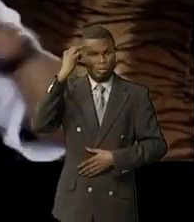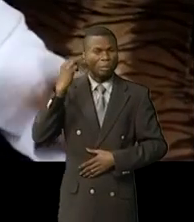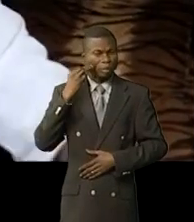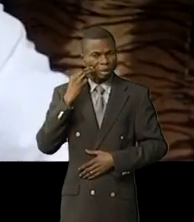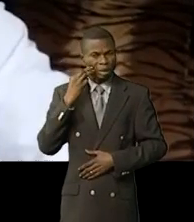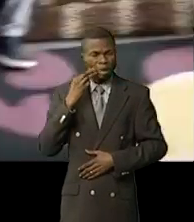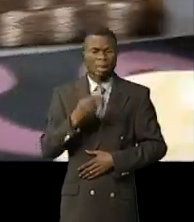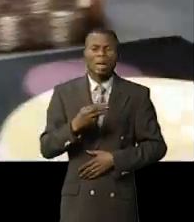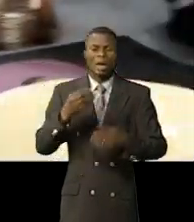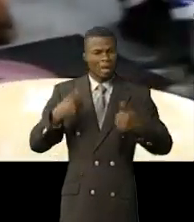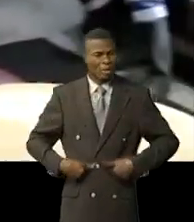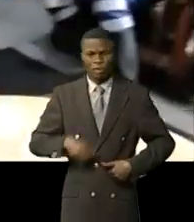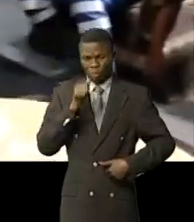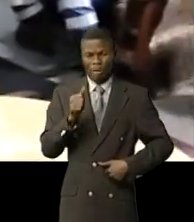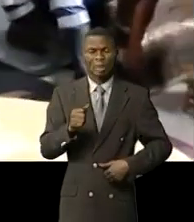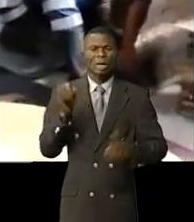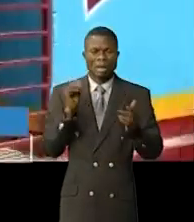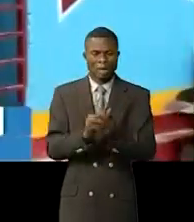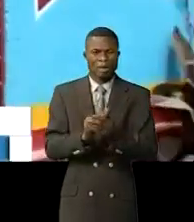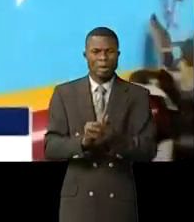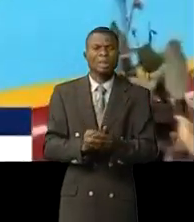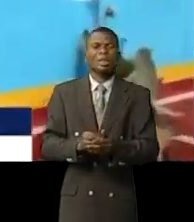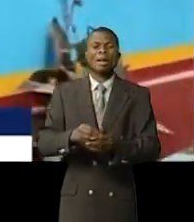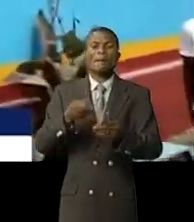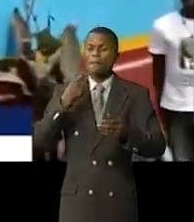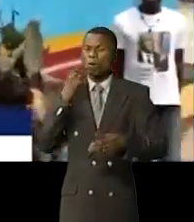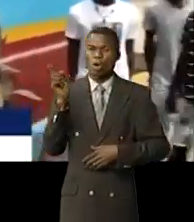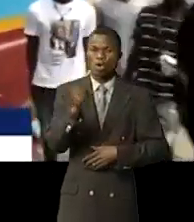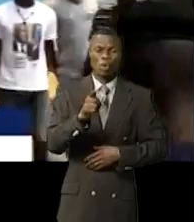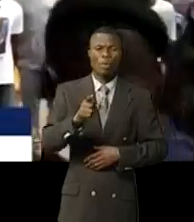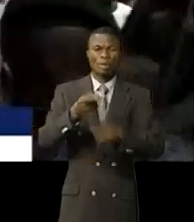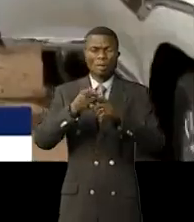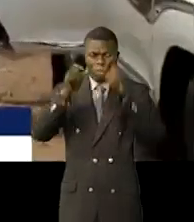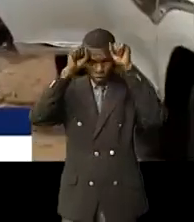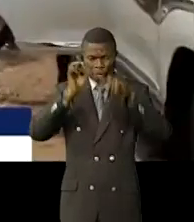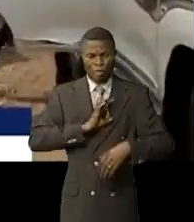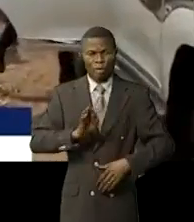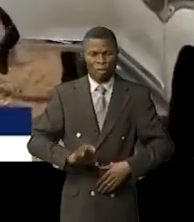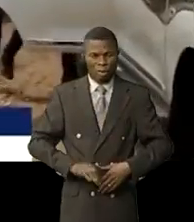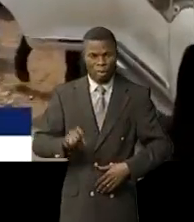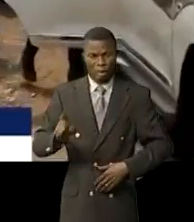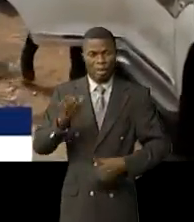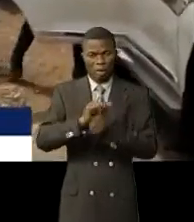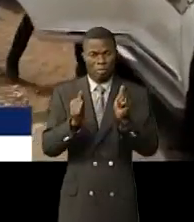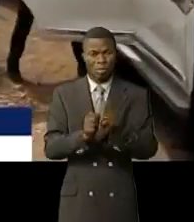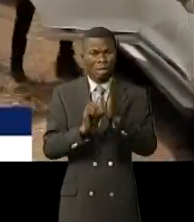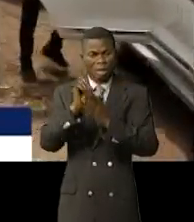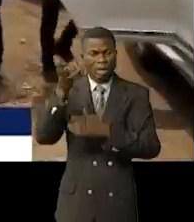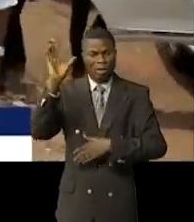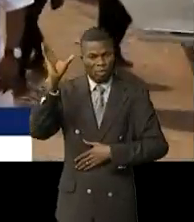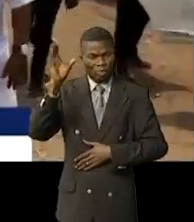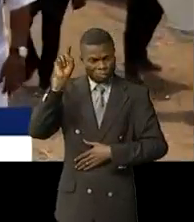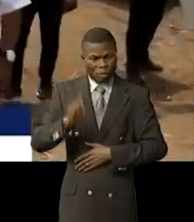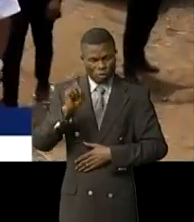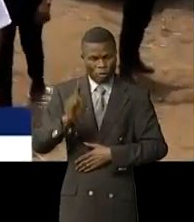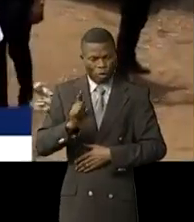pas baisser le bras. Les directives données par le président de la République, Félix-Antoine Tshisekedi Tshilombo, en matière de développement rural